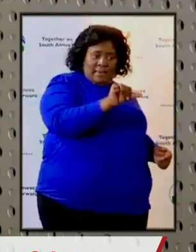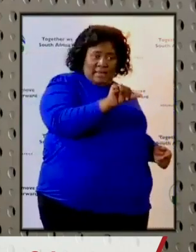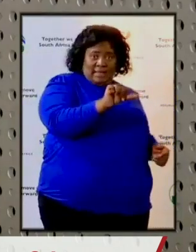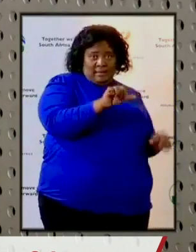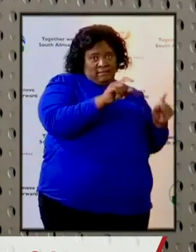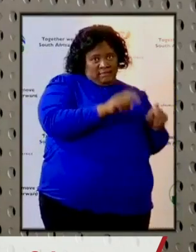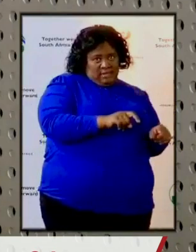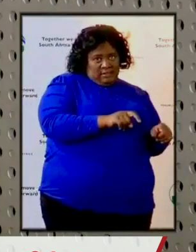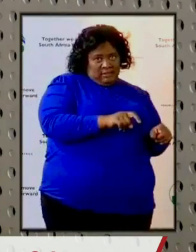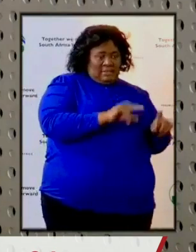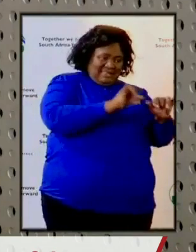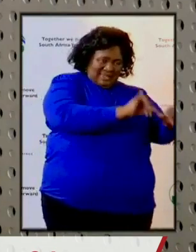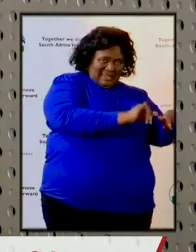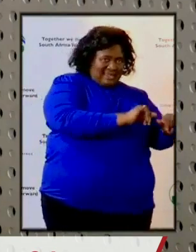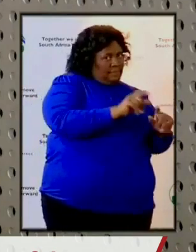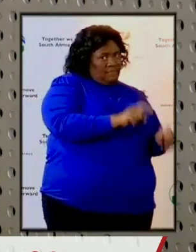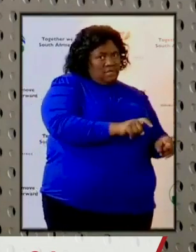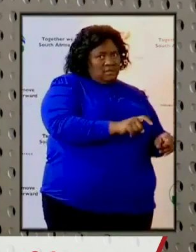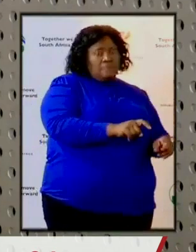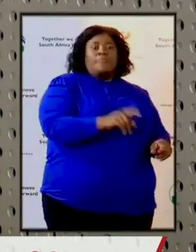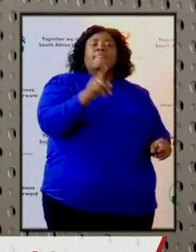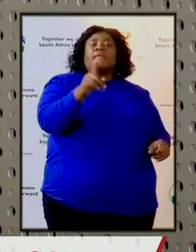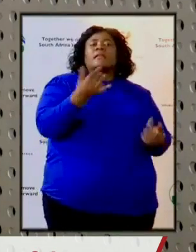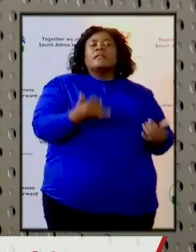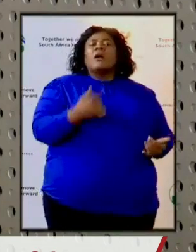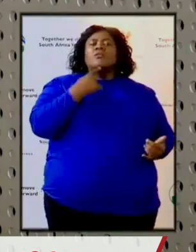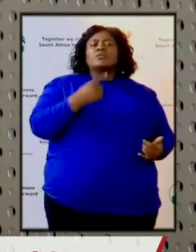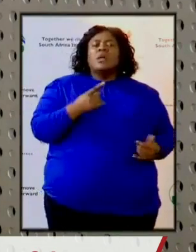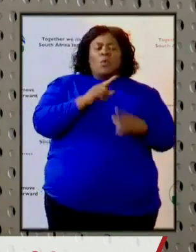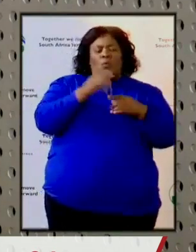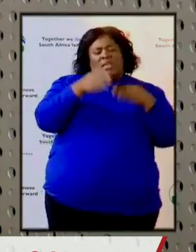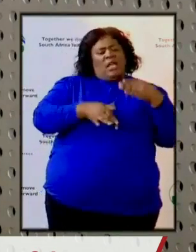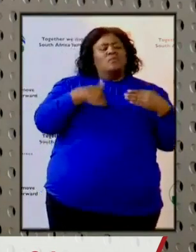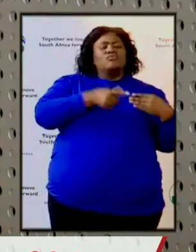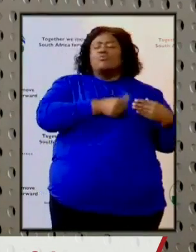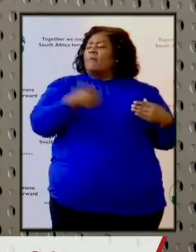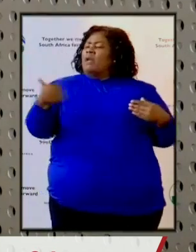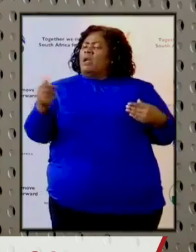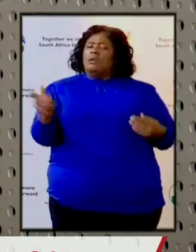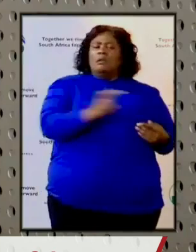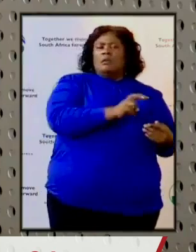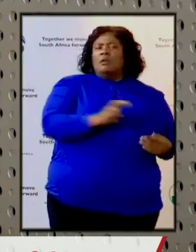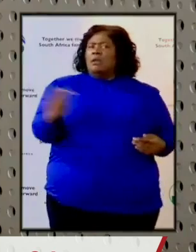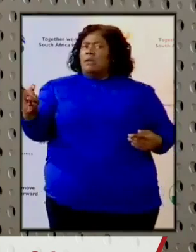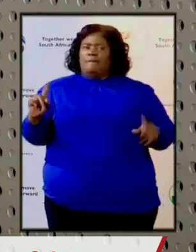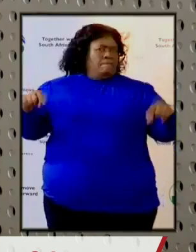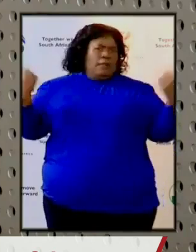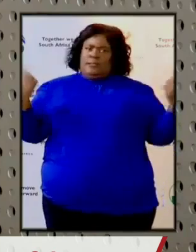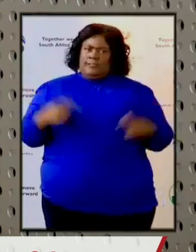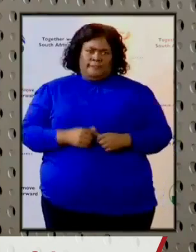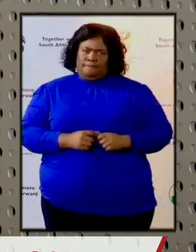aya kukho lokho. Uma ubuyile ubuyile. La ukhona ukhona.